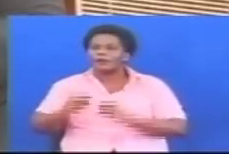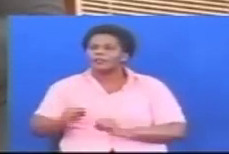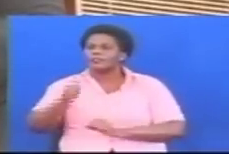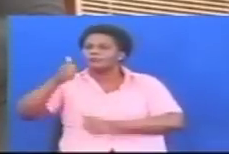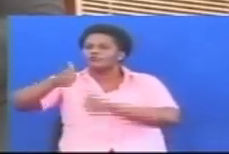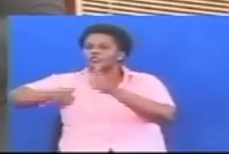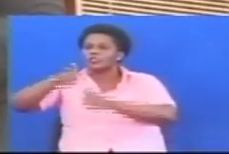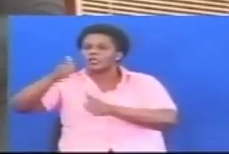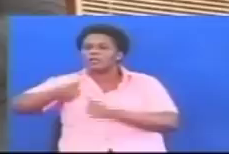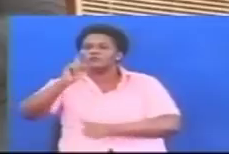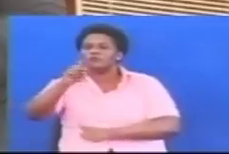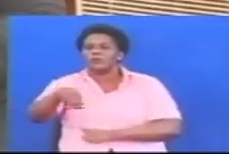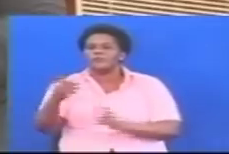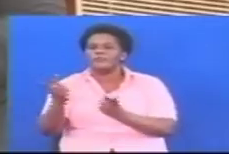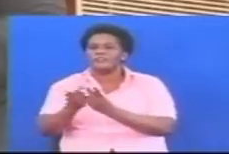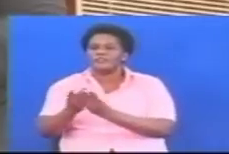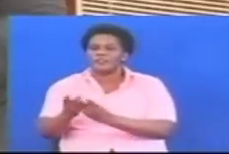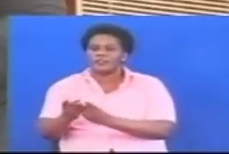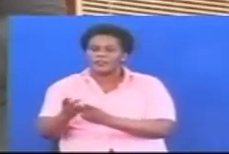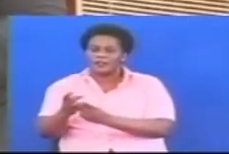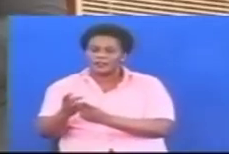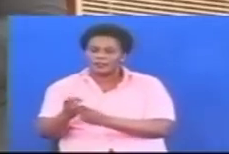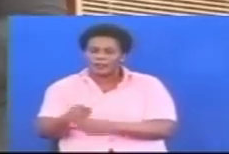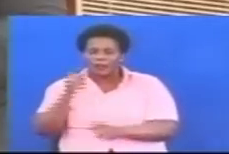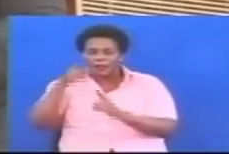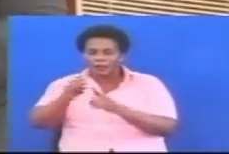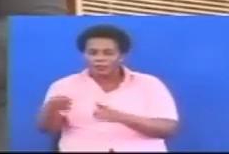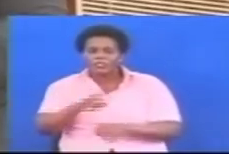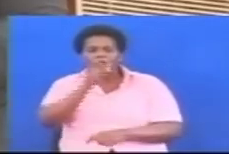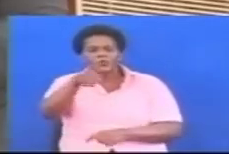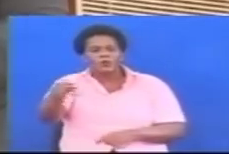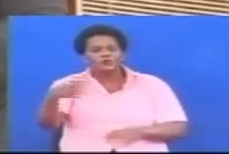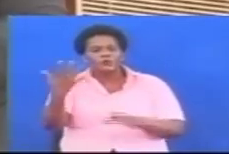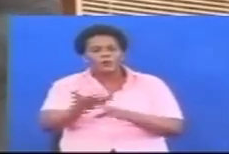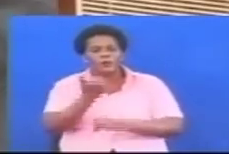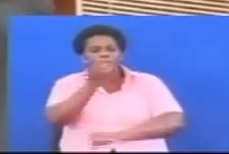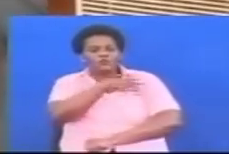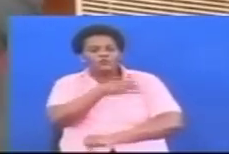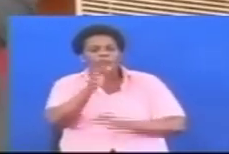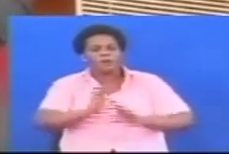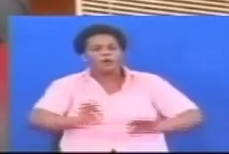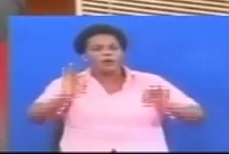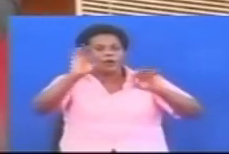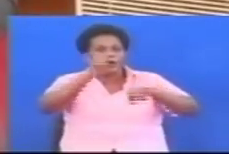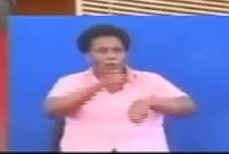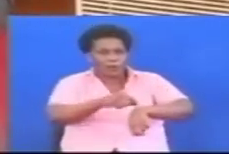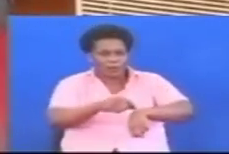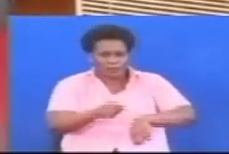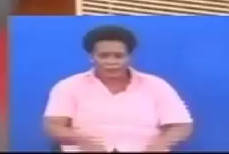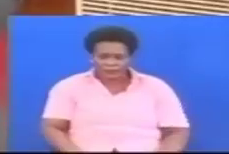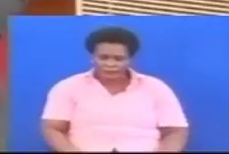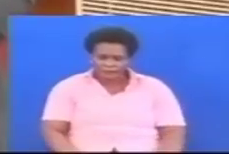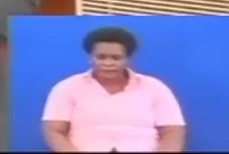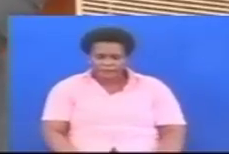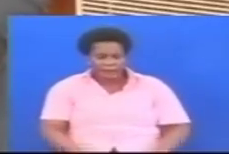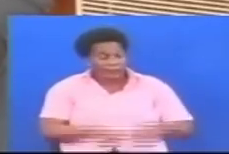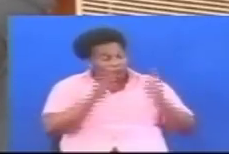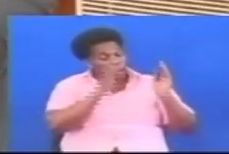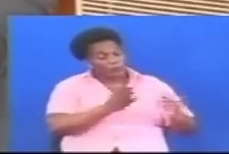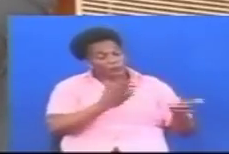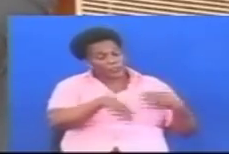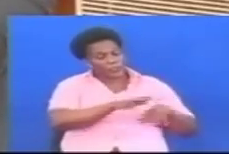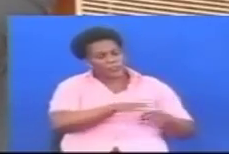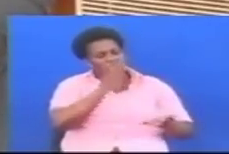wa huduma hiyo ili wananchi wapate huduma iliyo bora kwa wakati. Mheshimiwa mwenyekiti, umuhimu wa maji kwa